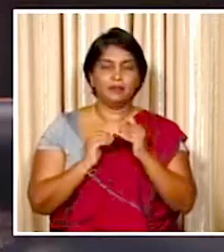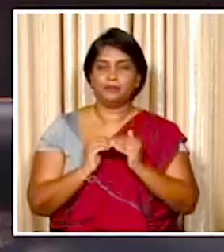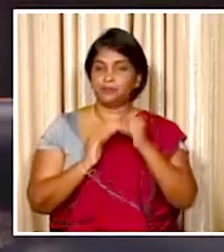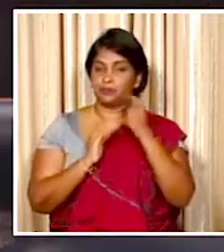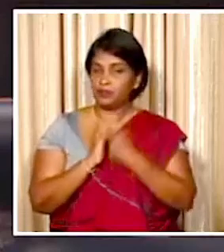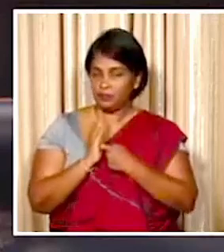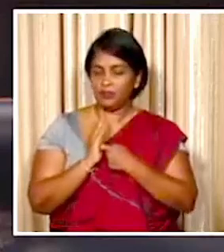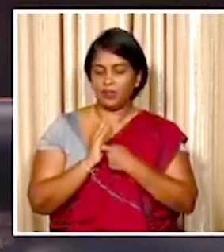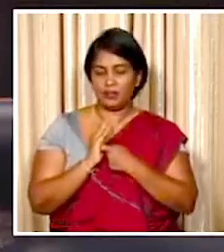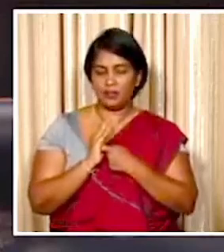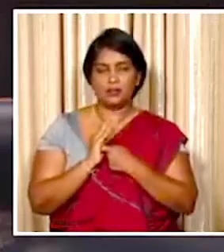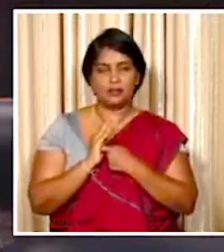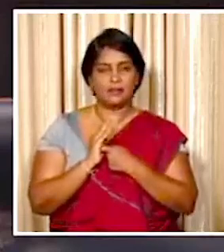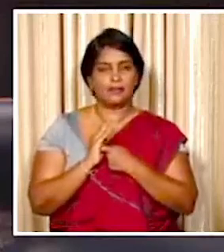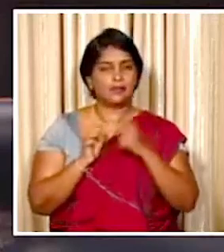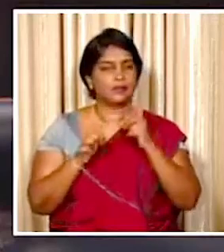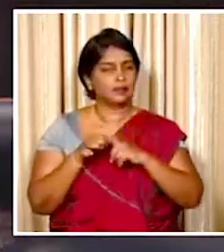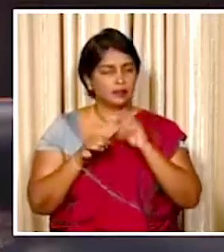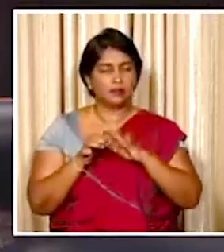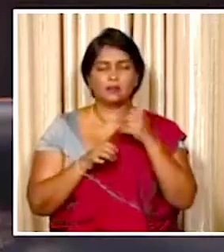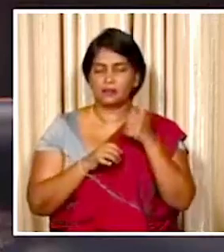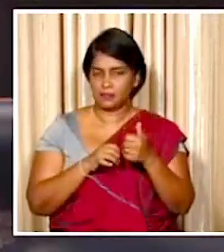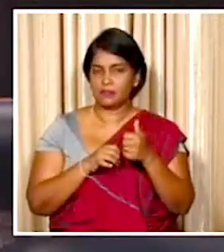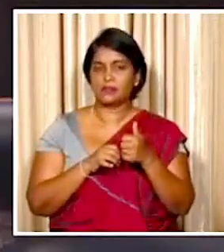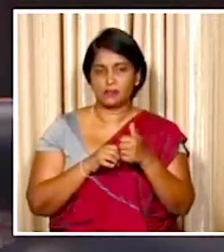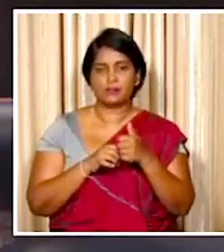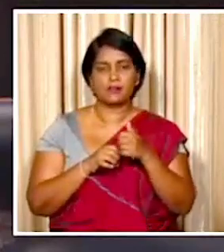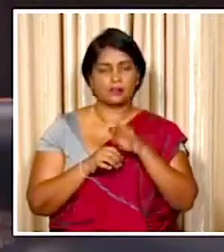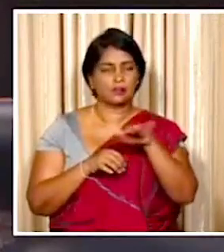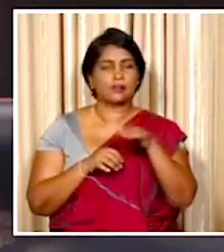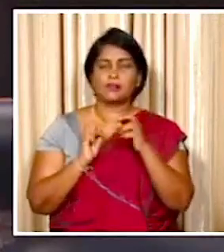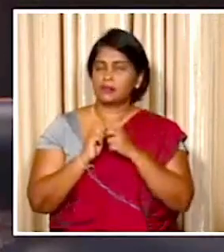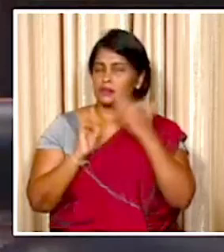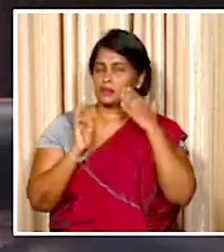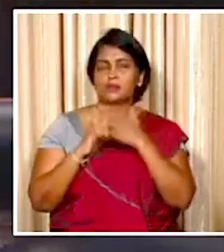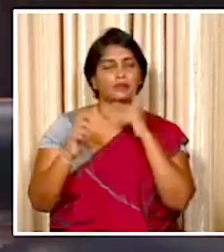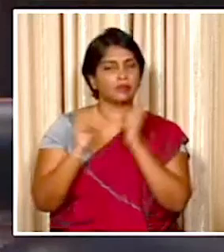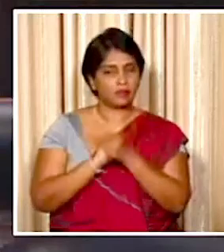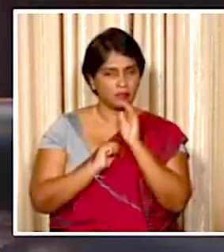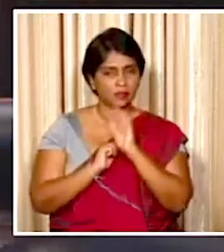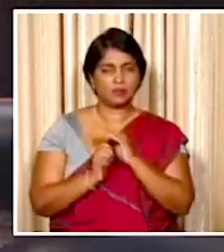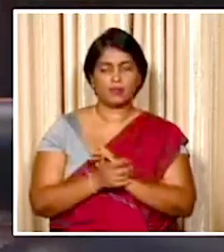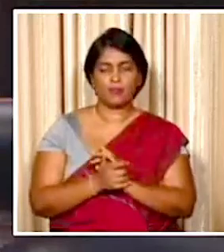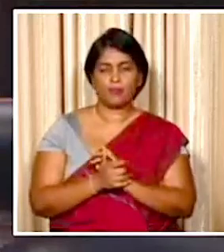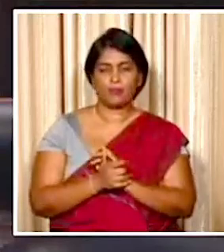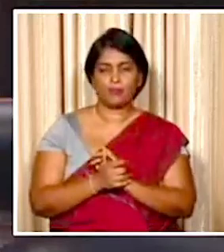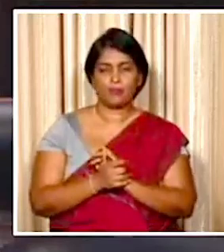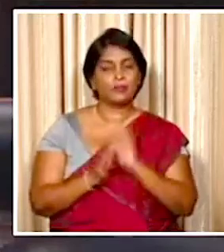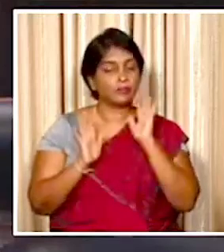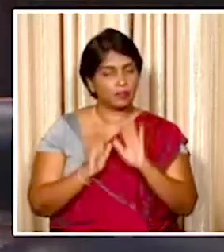सामुती प्राश्न वेनेक हरी प्राश्न वियुत समाज सामुती वेनास्वेन्ना तोनी